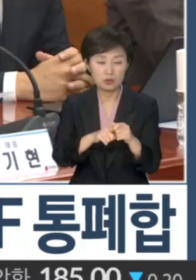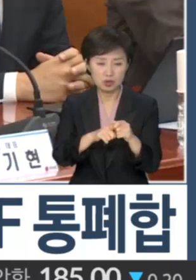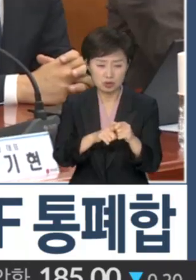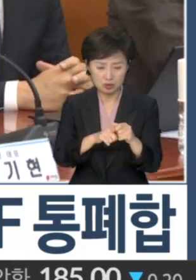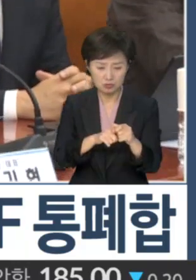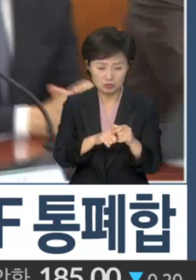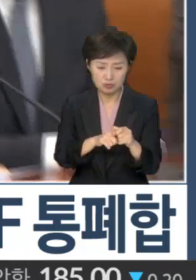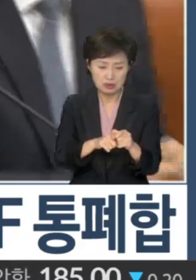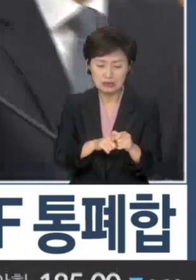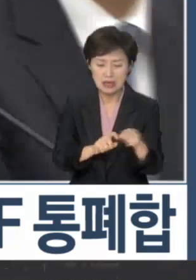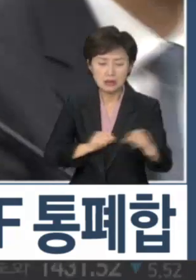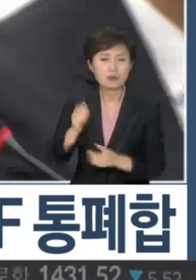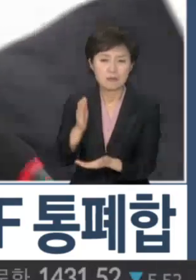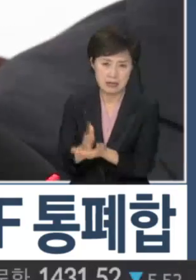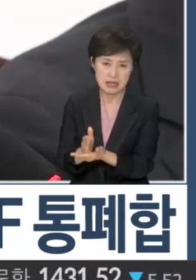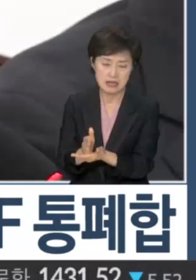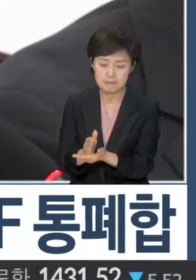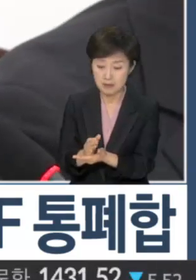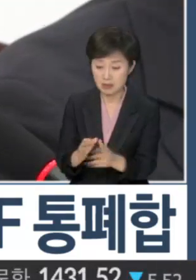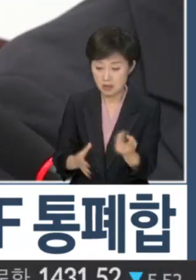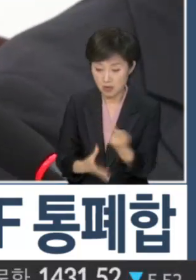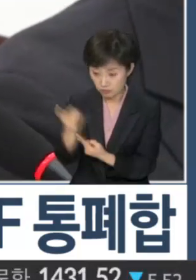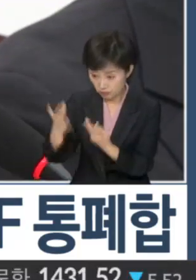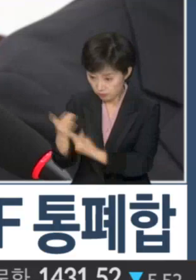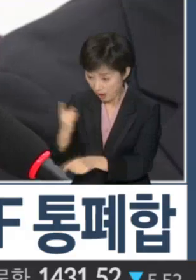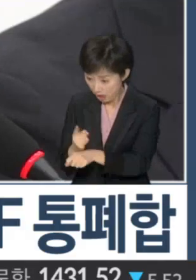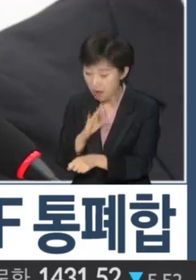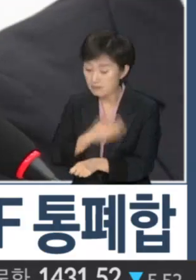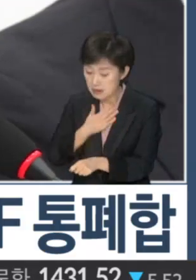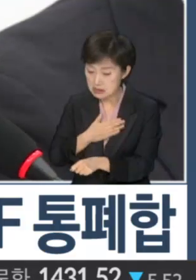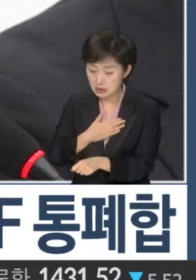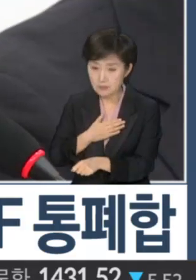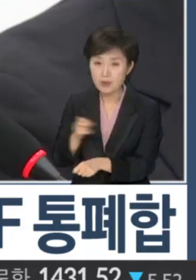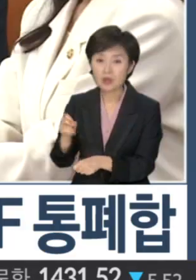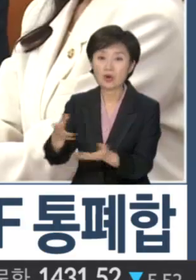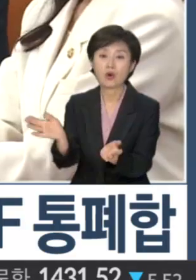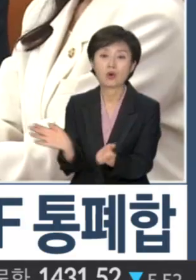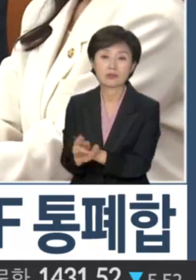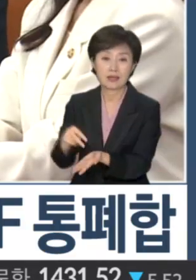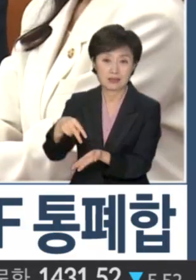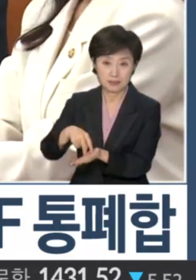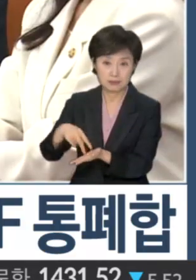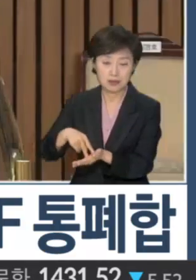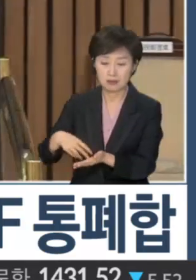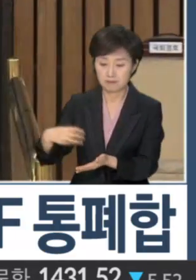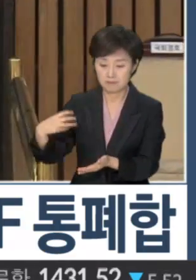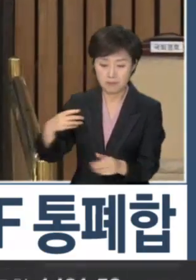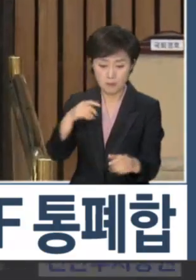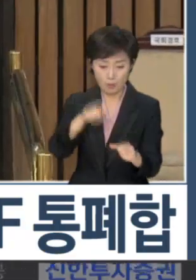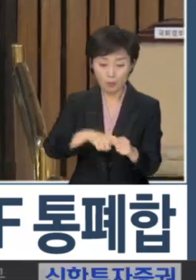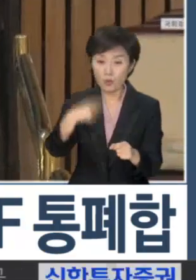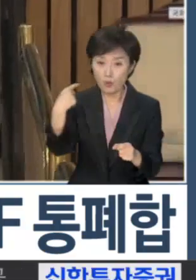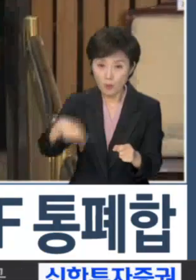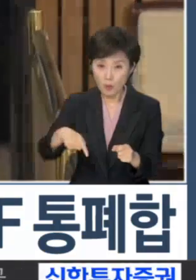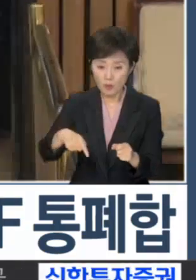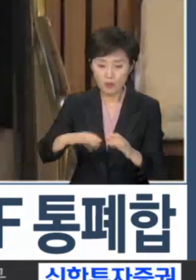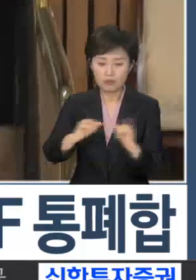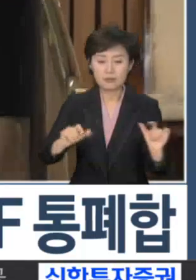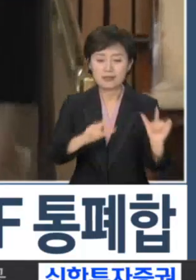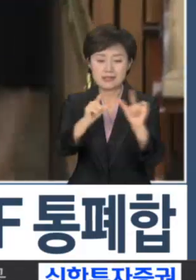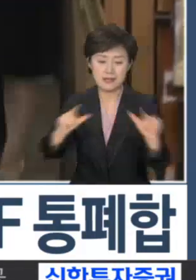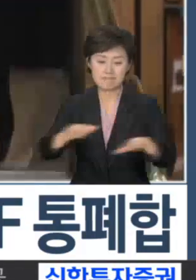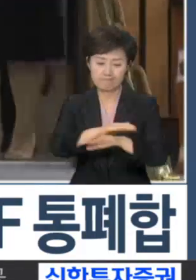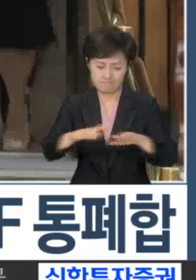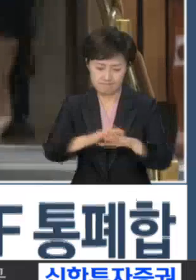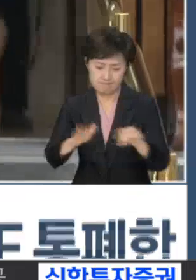통폐합하기로 큰 방향성을 정한 만큼 제일 중요한 우리 집권당으로서 해야 될 모든 목표는 오직 국민의 삶에 관한 문제 해결,